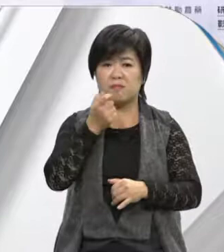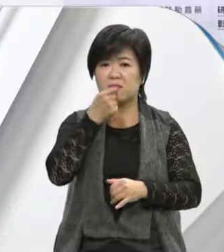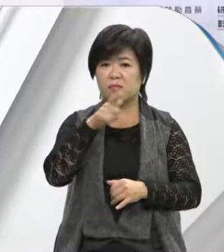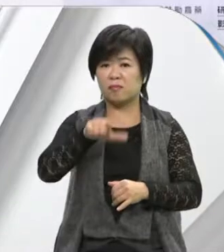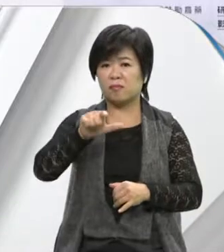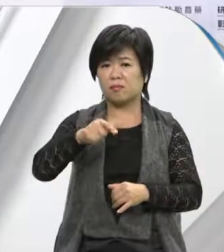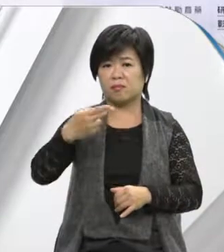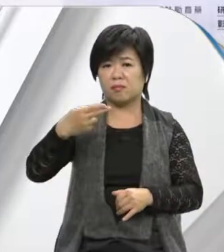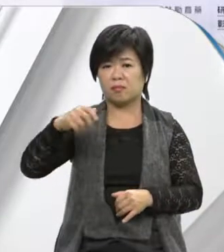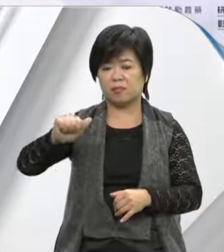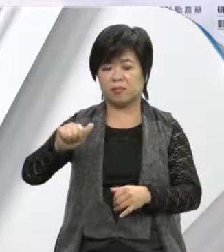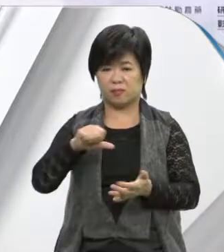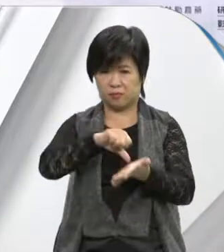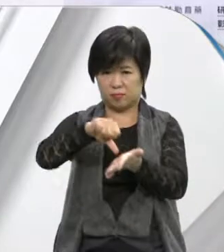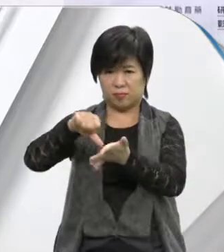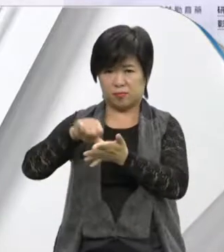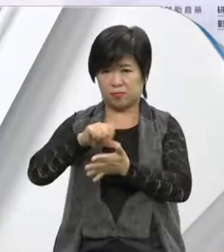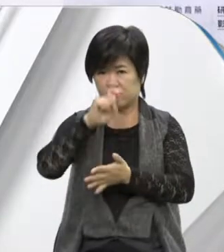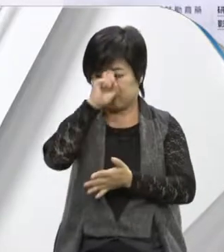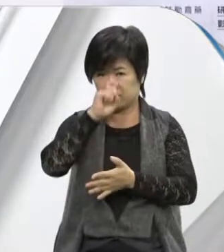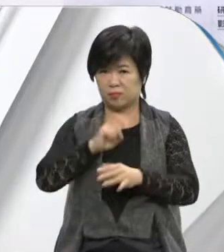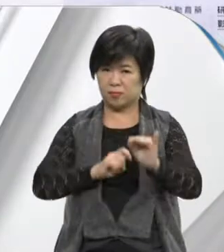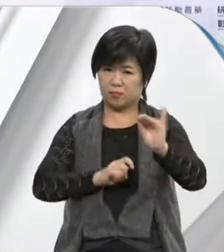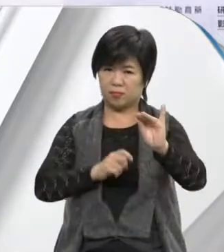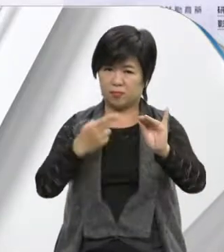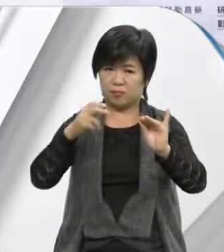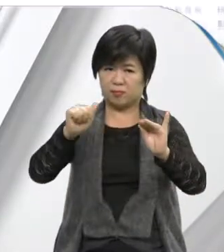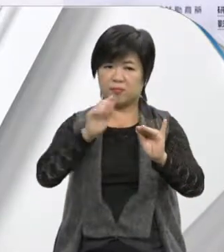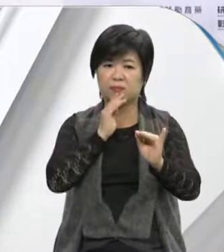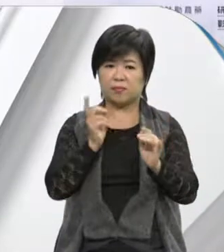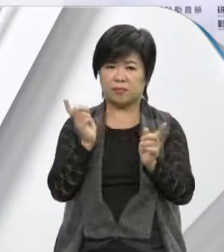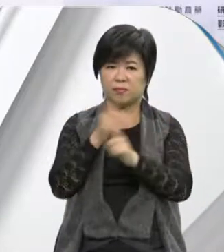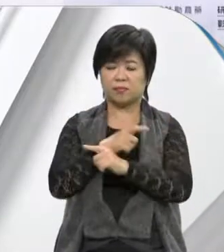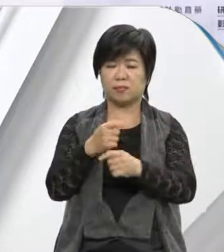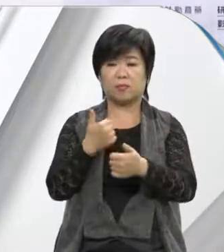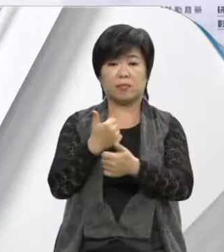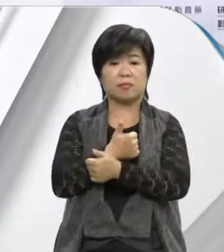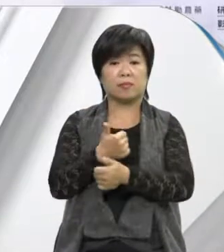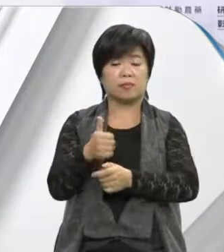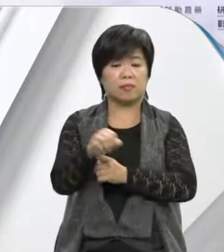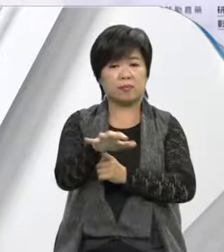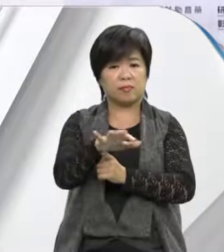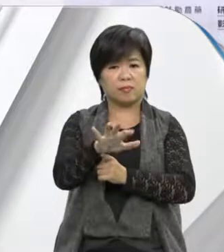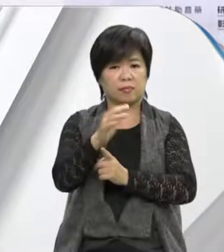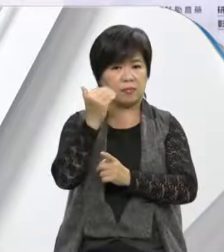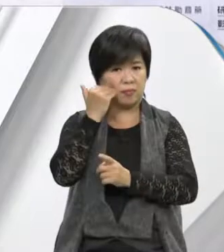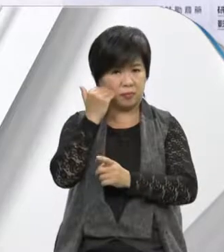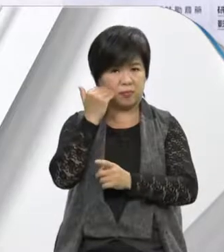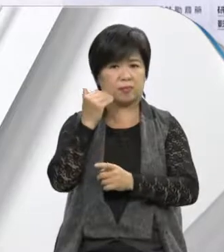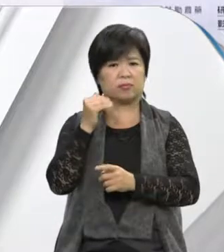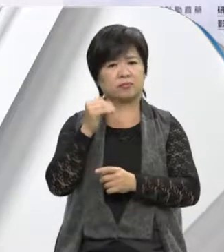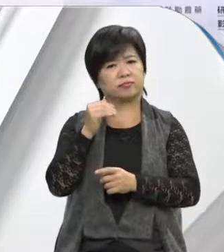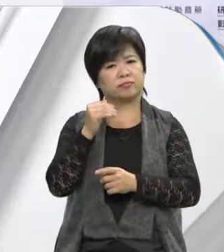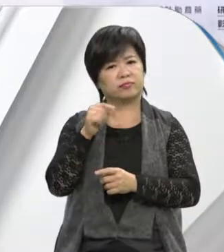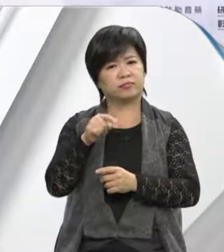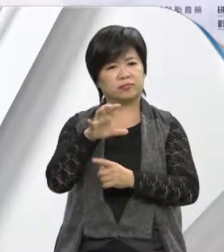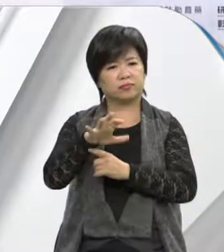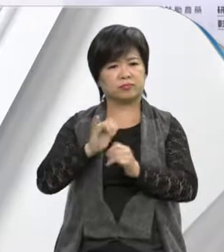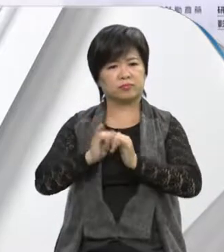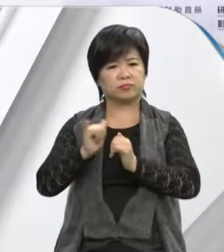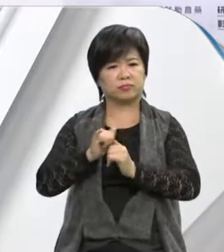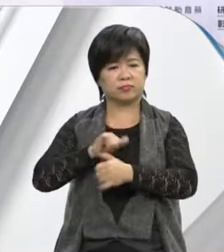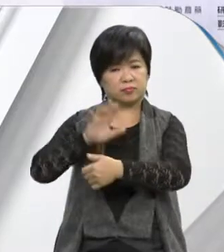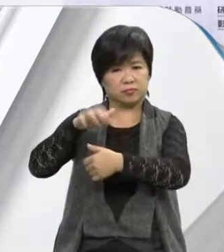讲，我们希望有1000公顷呢是使用代喷。报告，如果今天因为农民请了代